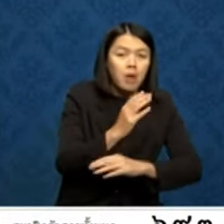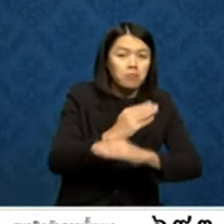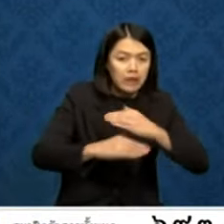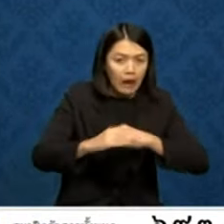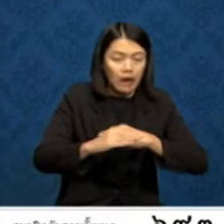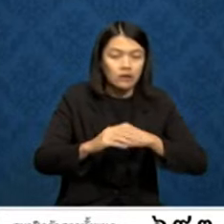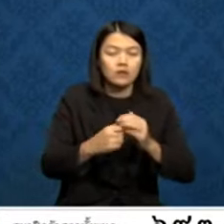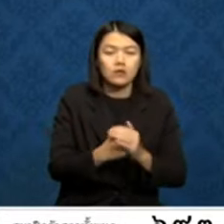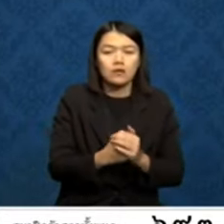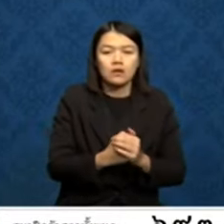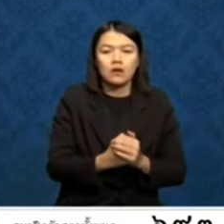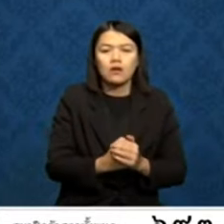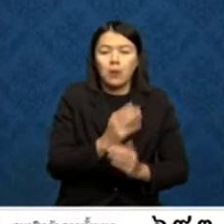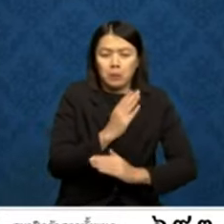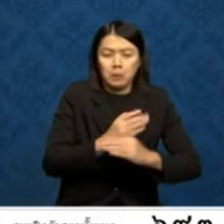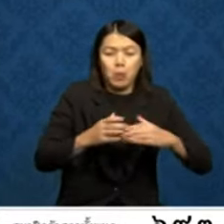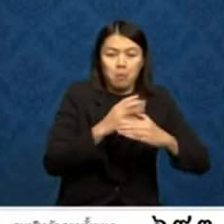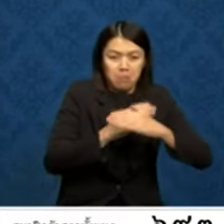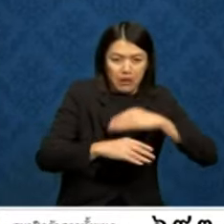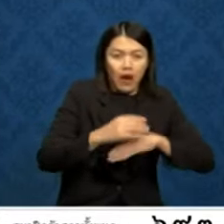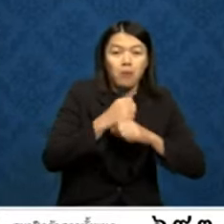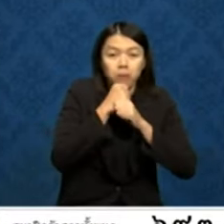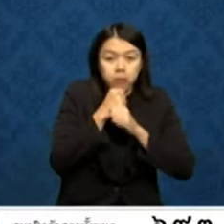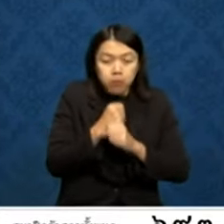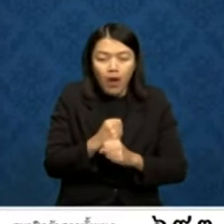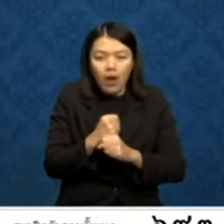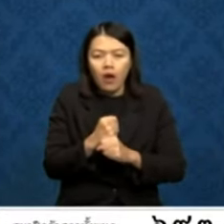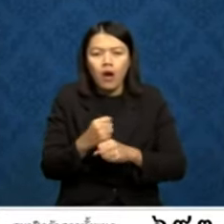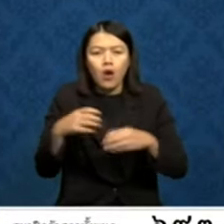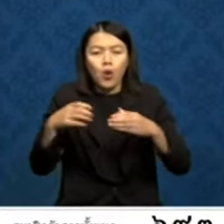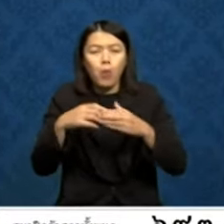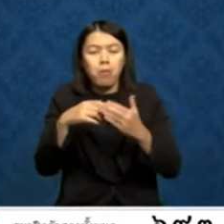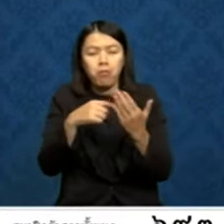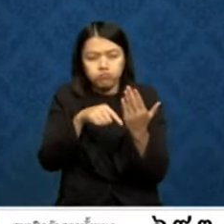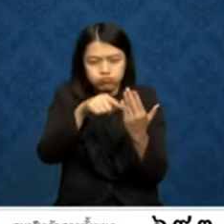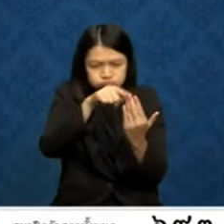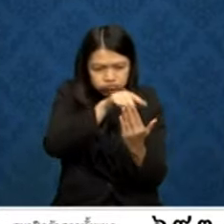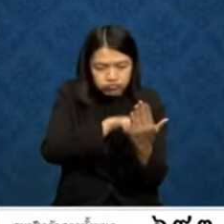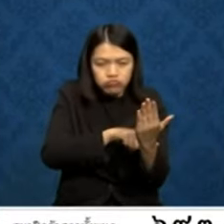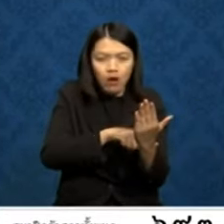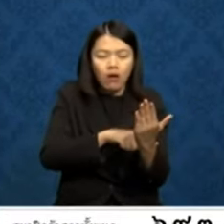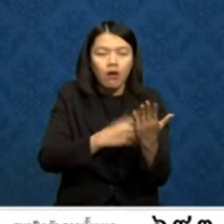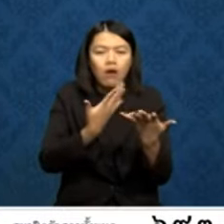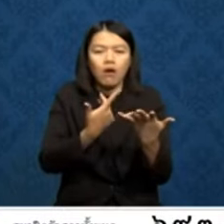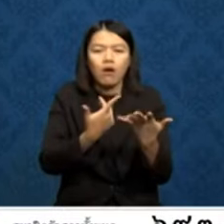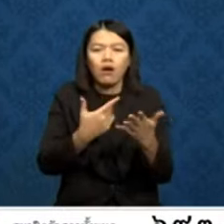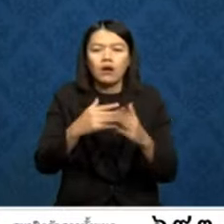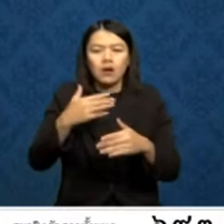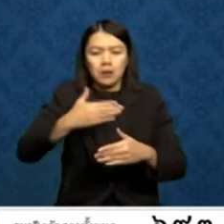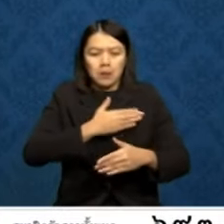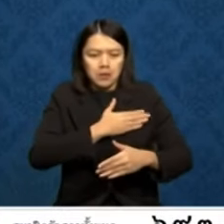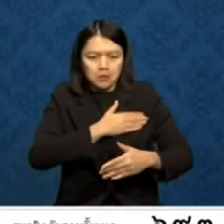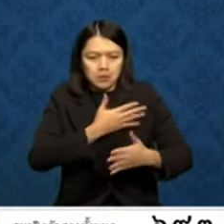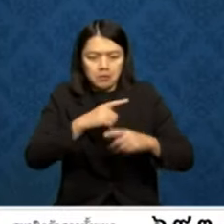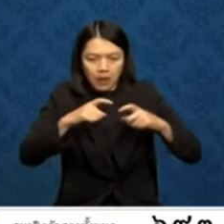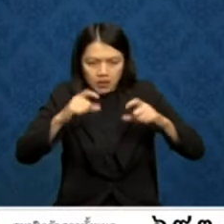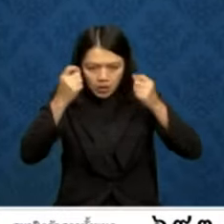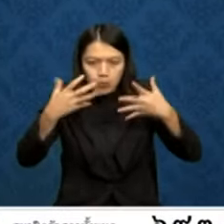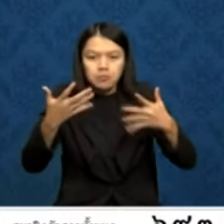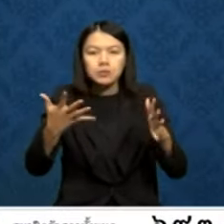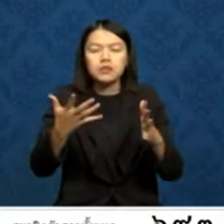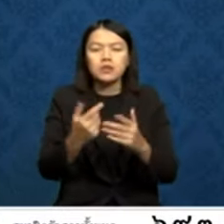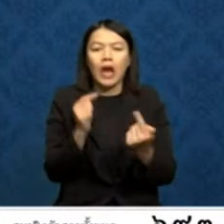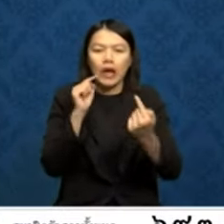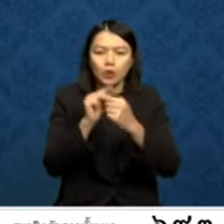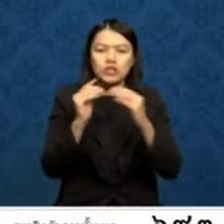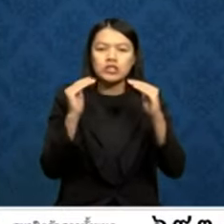แก่คนพิการผู้สูงอายุกลุ่มชาติพันธุ์บุคคลไร้รัฐไร้สัญชาติเพื่อให้สามารถเข้าถึงสิ